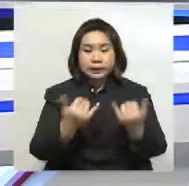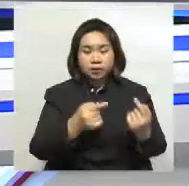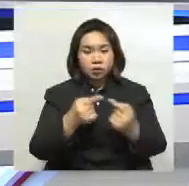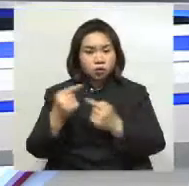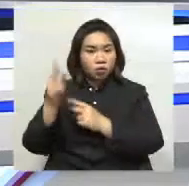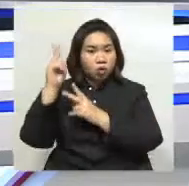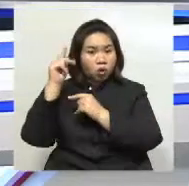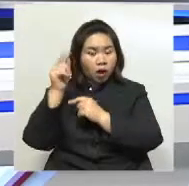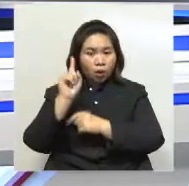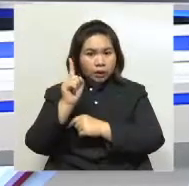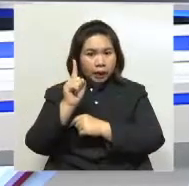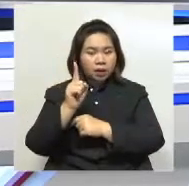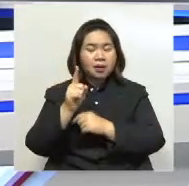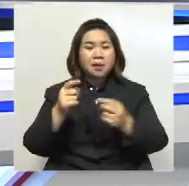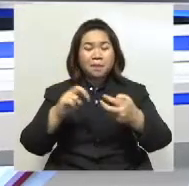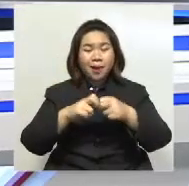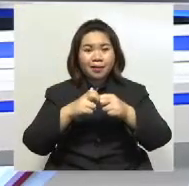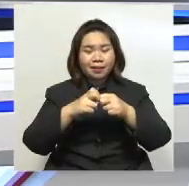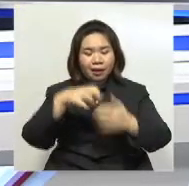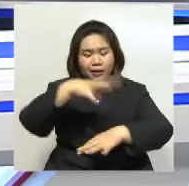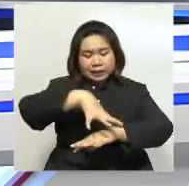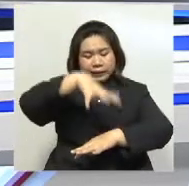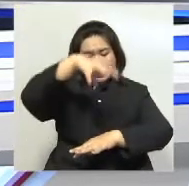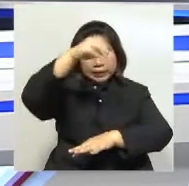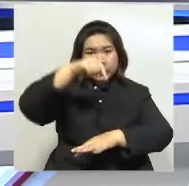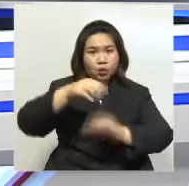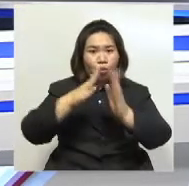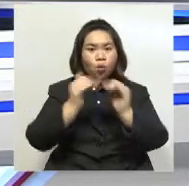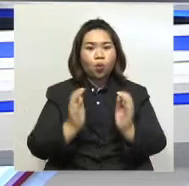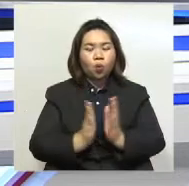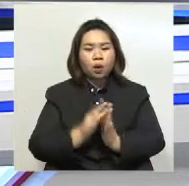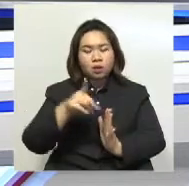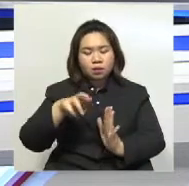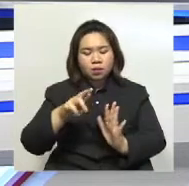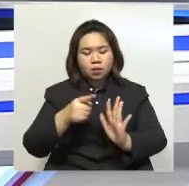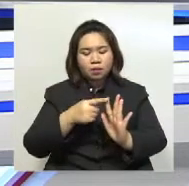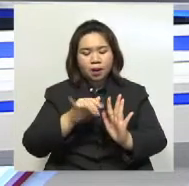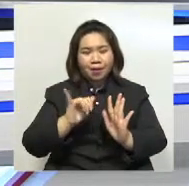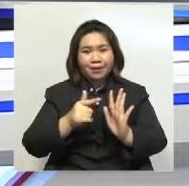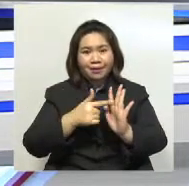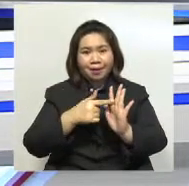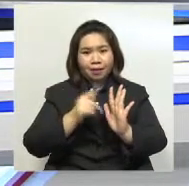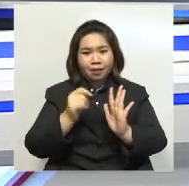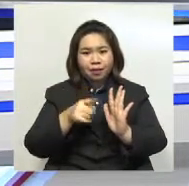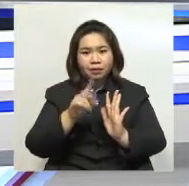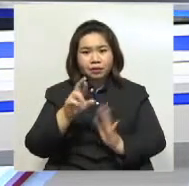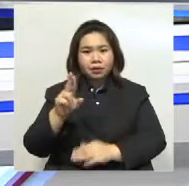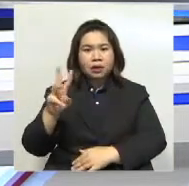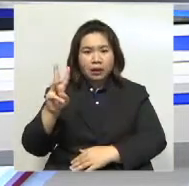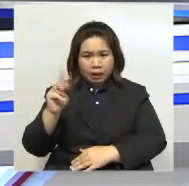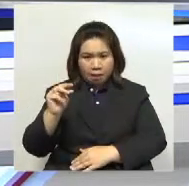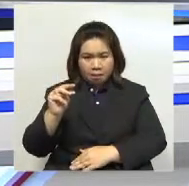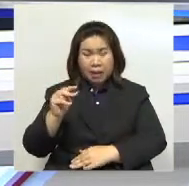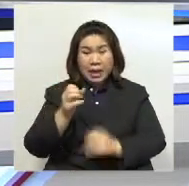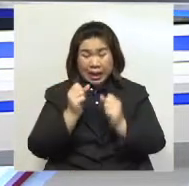นะคะมาดูความคืบหน้าการตรวจสอบเหตุเจดีย์หอระฆังวัดพระยาธรรมวรวิหารที่อยู่ระหว่างการบูรณะแล้วทรุดตัวลงมาทับ